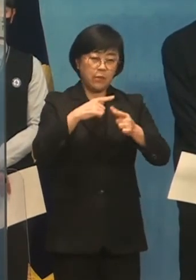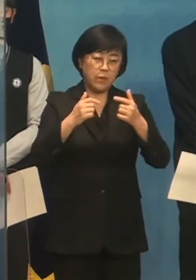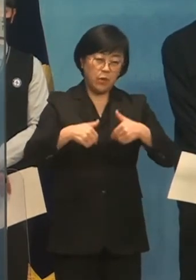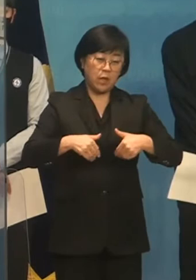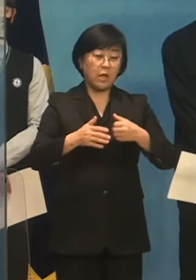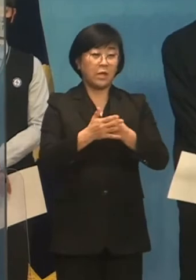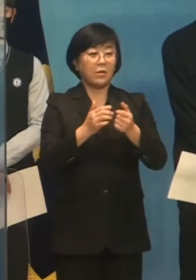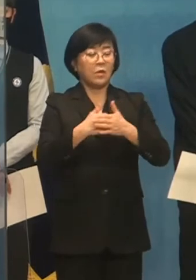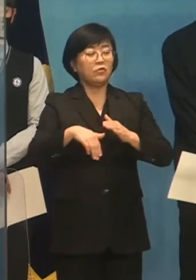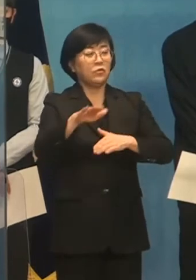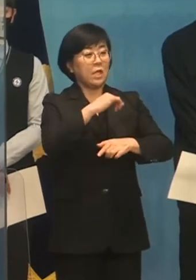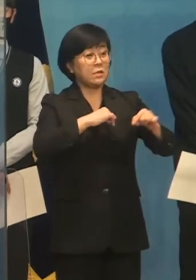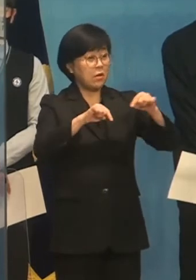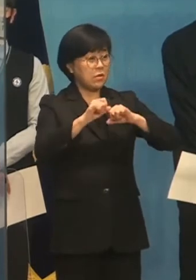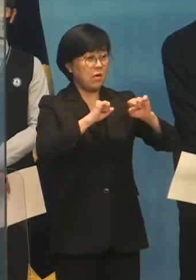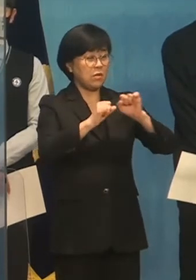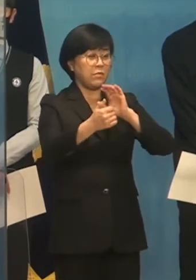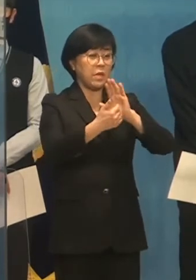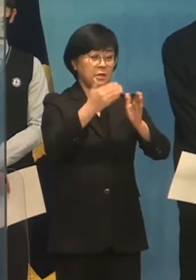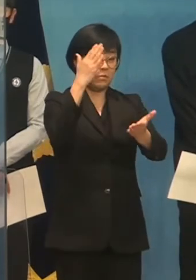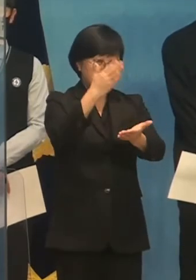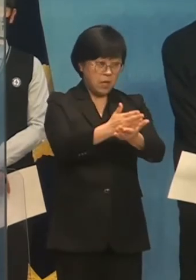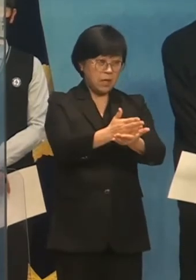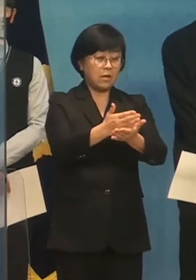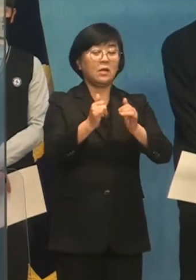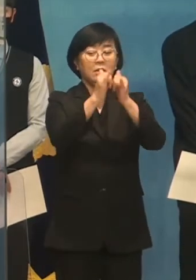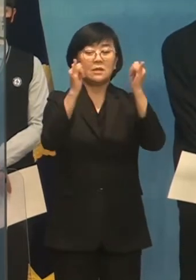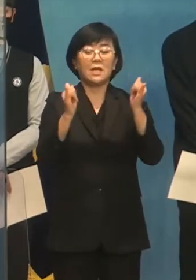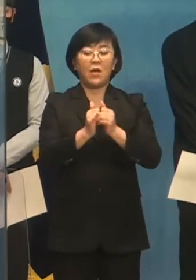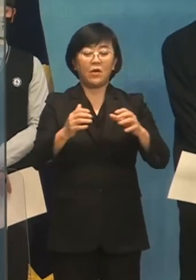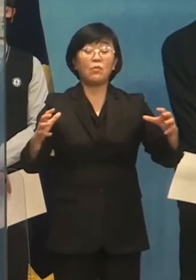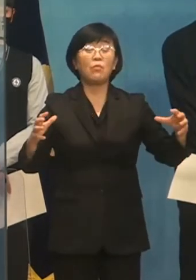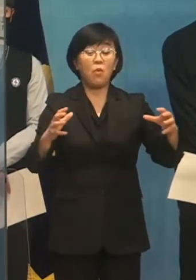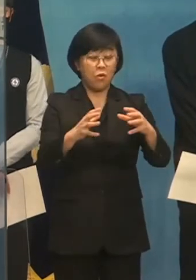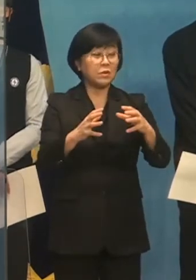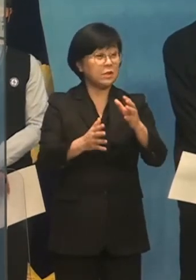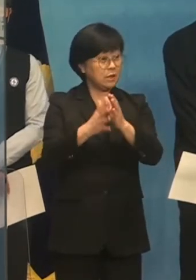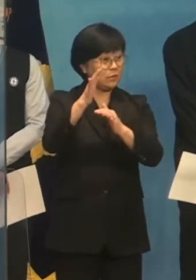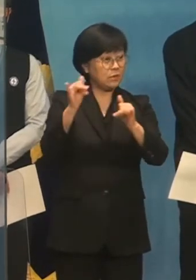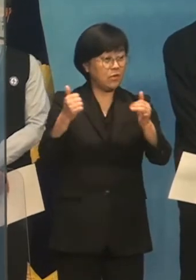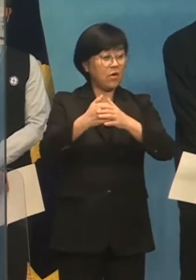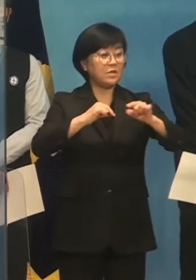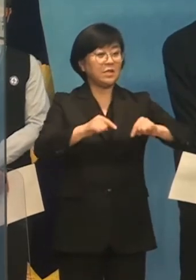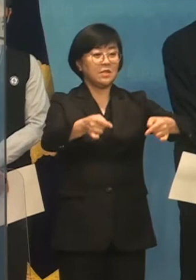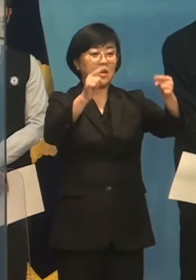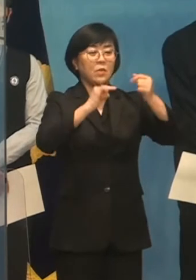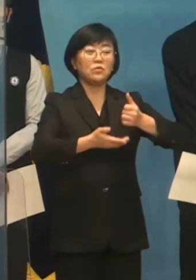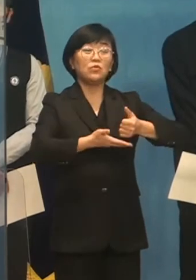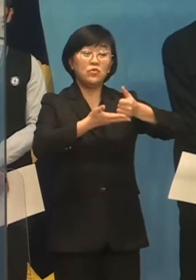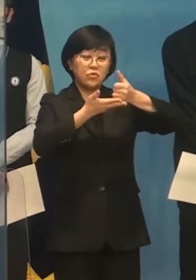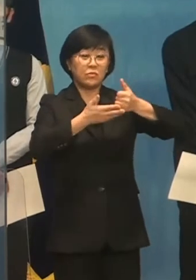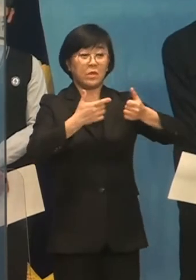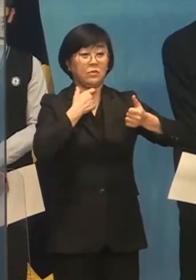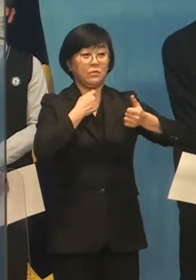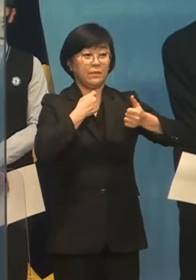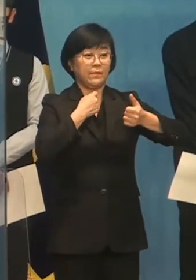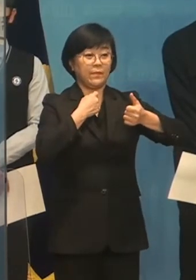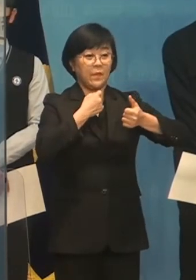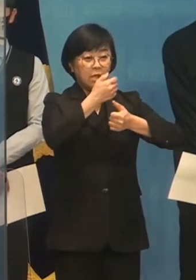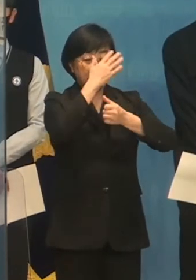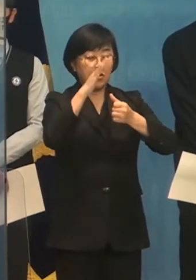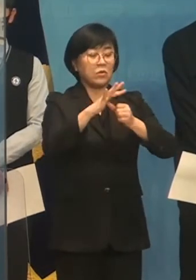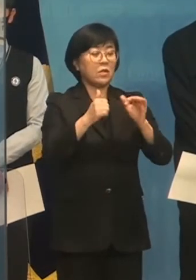하니까라며 우리의 정치활동을 막기보다 사회를 구성하는 시민으로서 저희의 정치 참여를 존중해 주십시오.